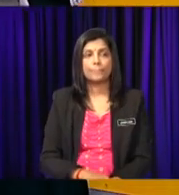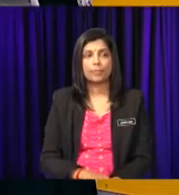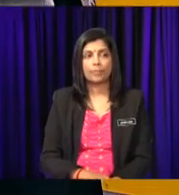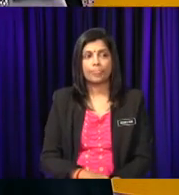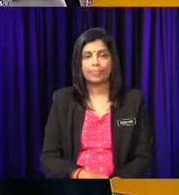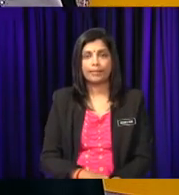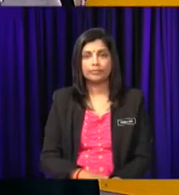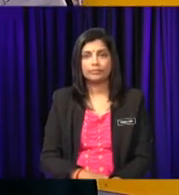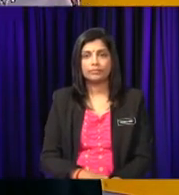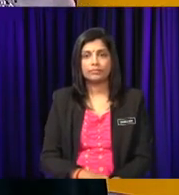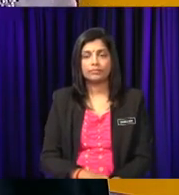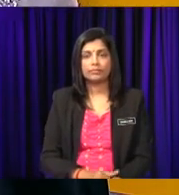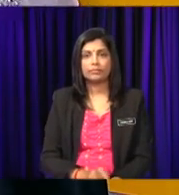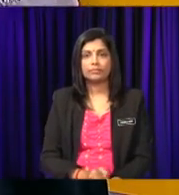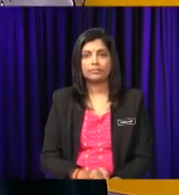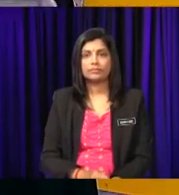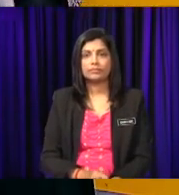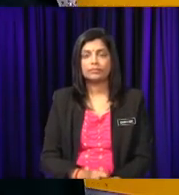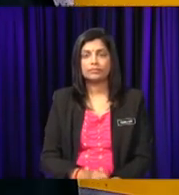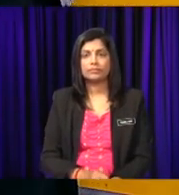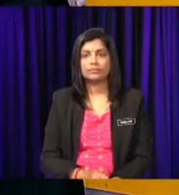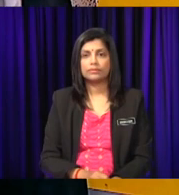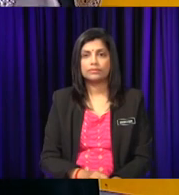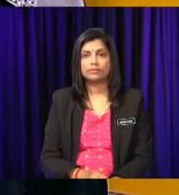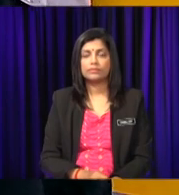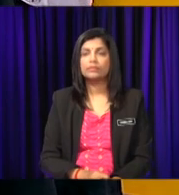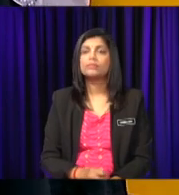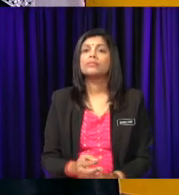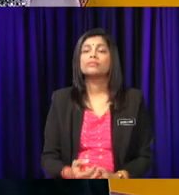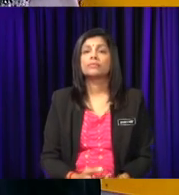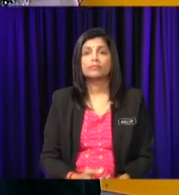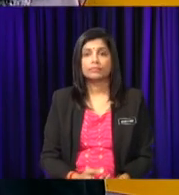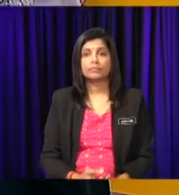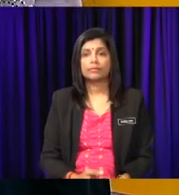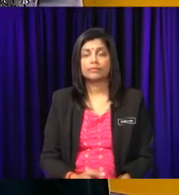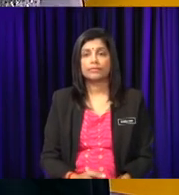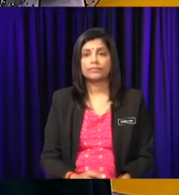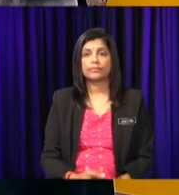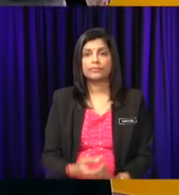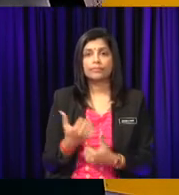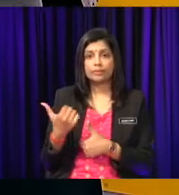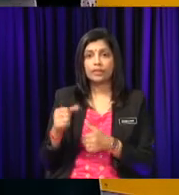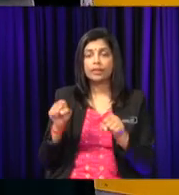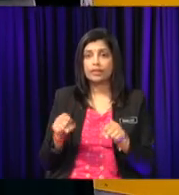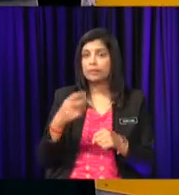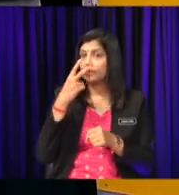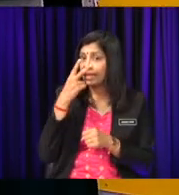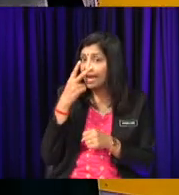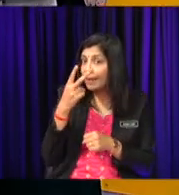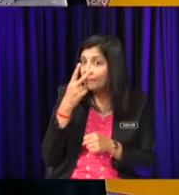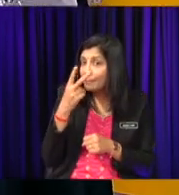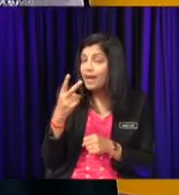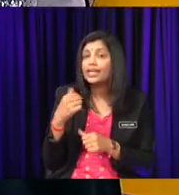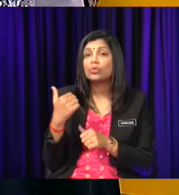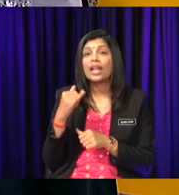tenaga daripada sumber alam terjajah di sini kita tidak boleh nampak ya kita tidak boleh nampak ini ialah